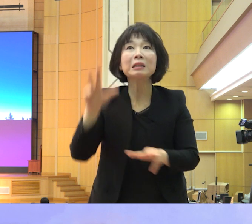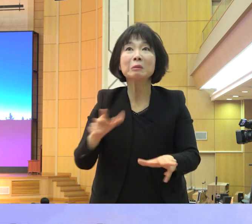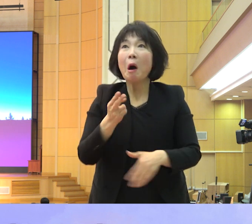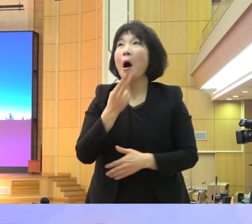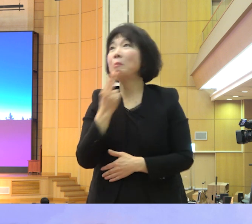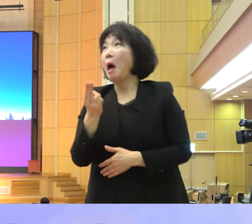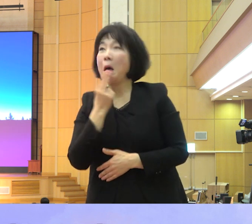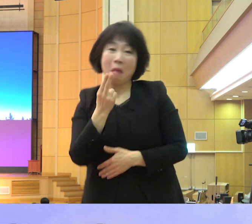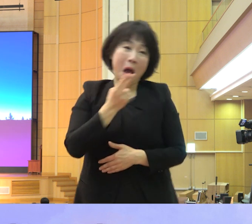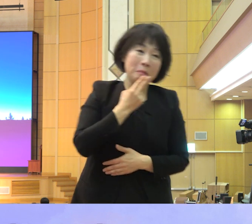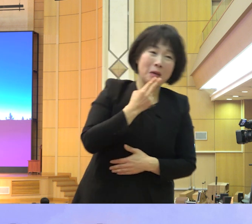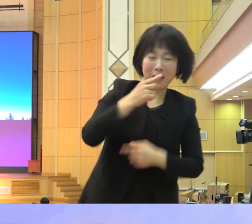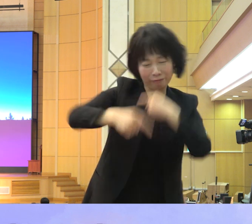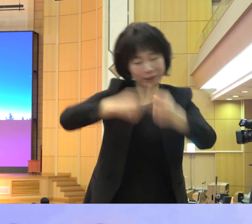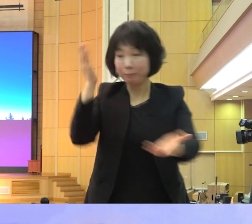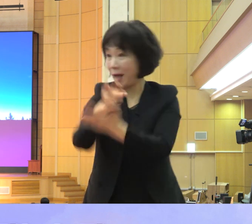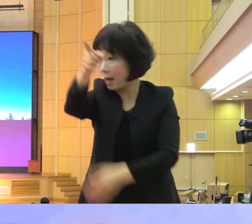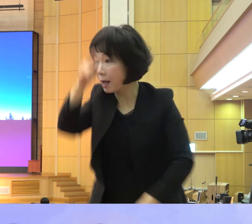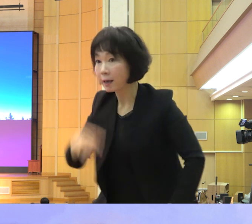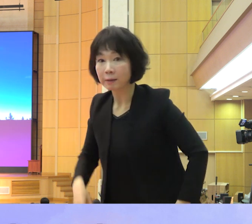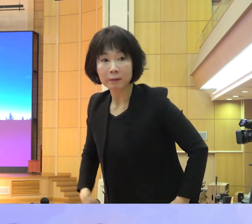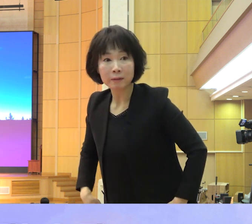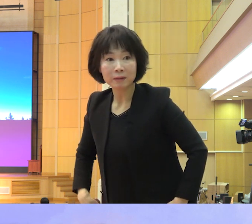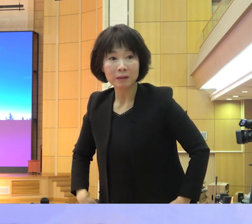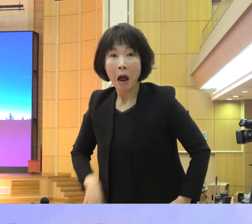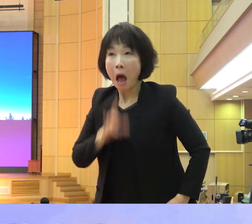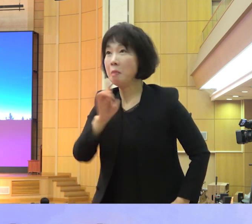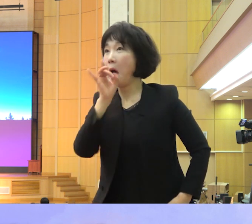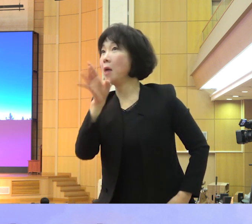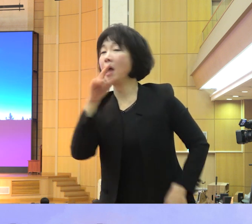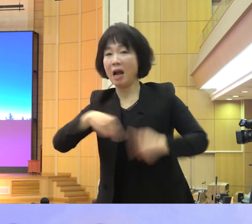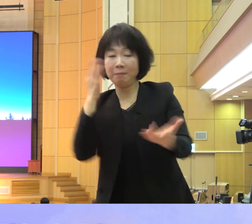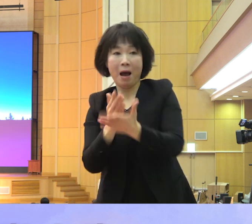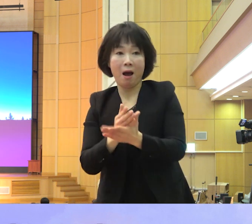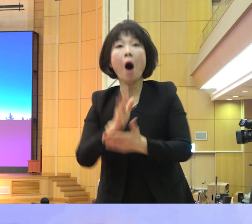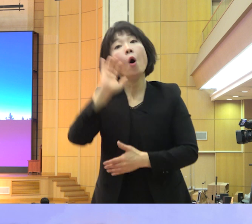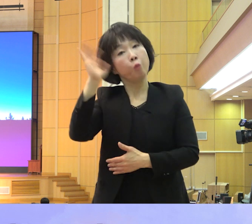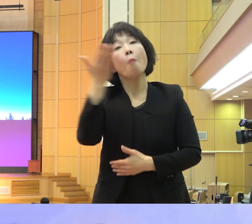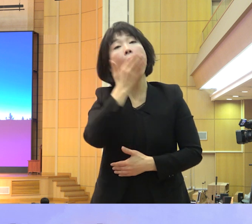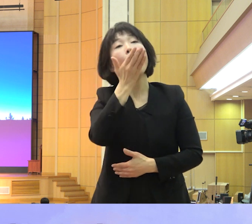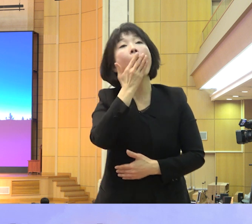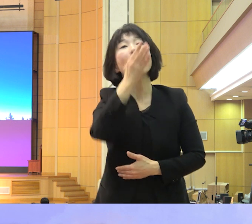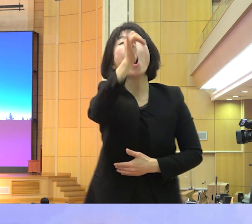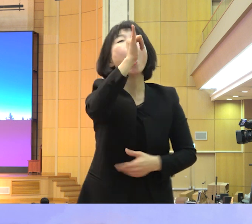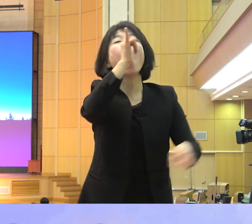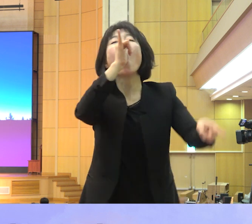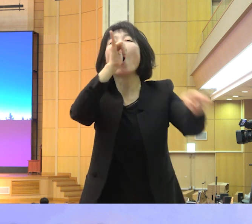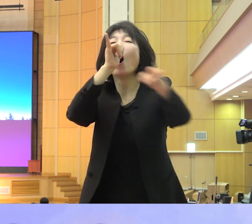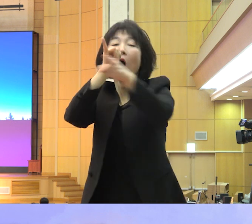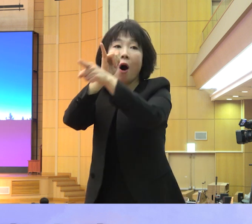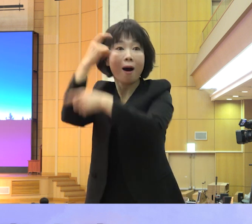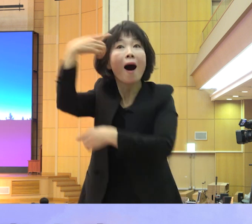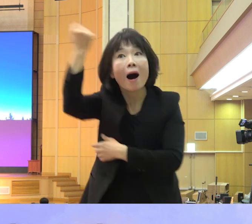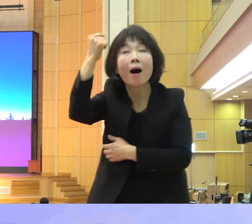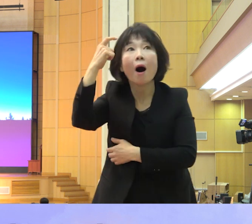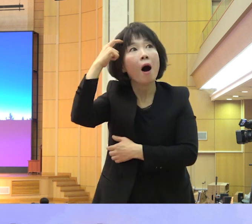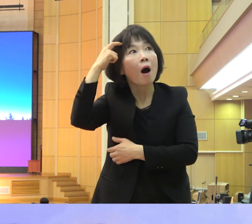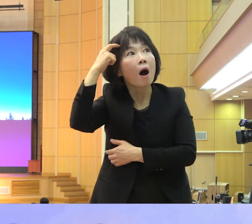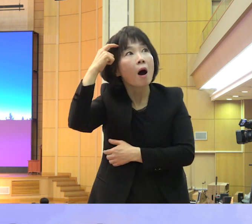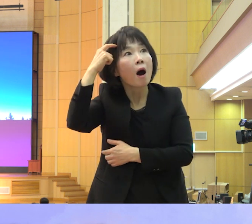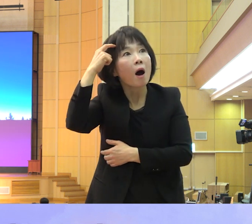하지만 베드로도 그랬잖아요. 베드로가 아브라함이 어떻게 하나님 믿었어요? 죽은 자 살리시고 없는 것도 없지만은